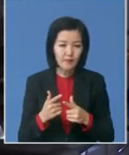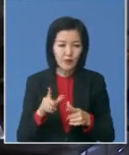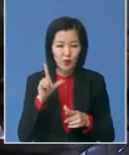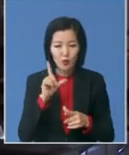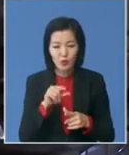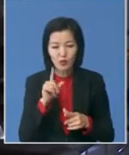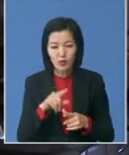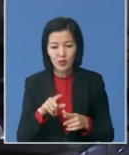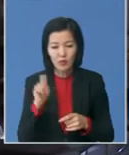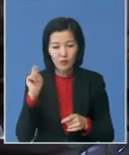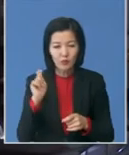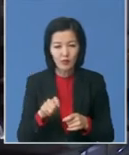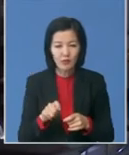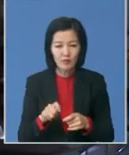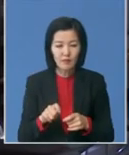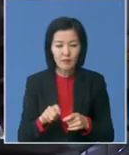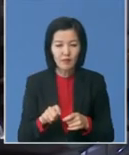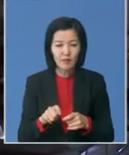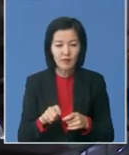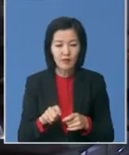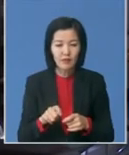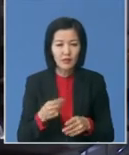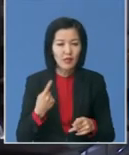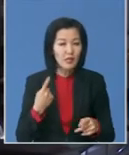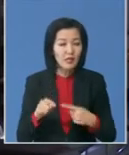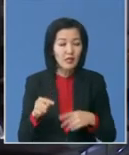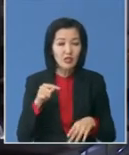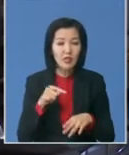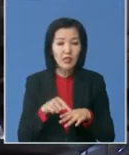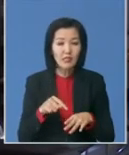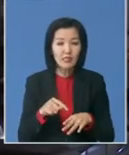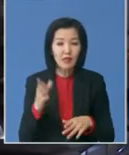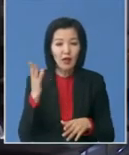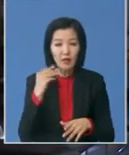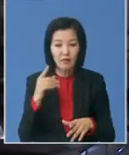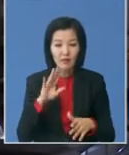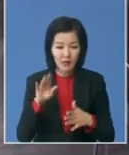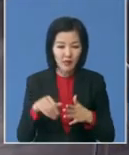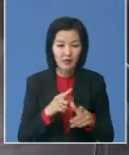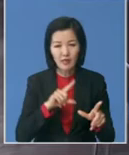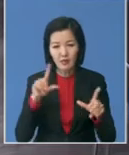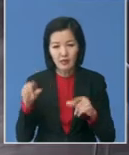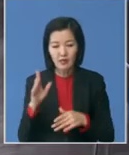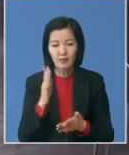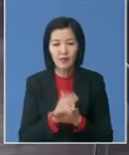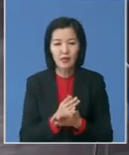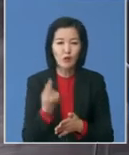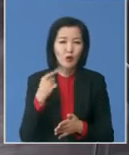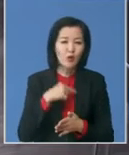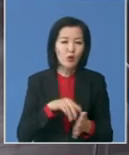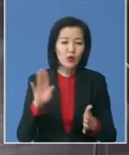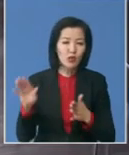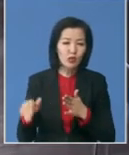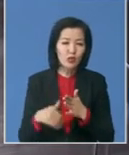келіп едім, қанаттасып, қырандай қалқып Алматыға кетіп баратым. Рахмет! Рухани жаңғыру